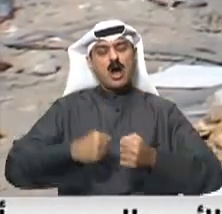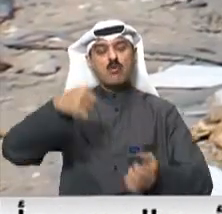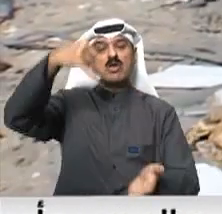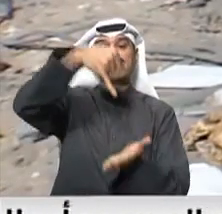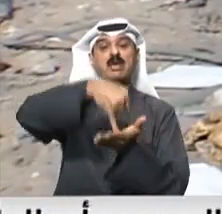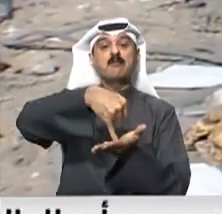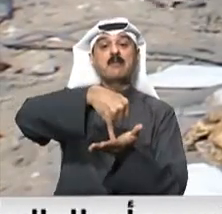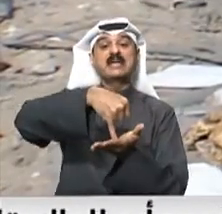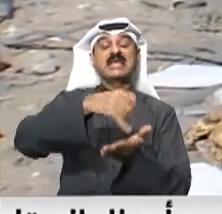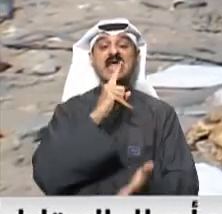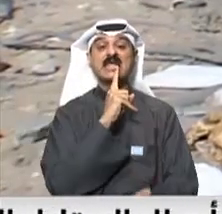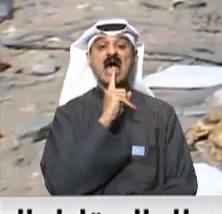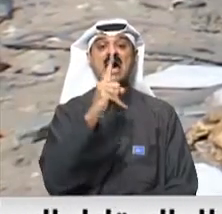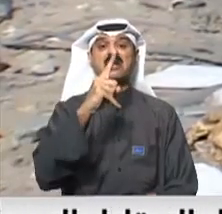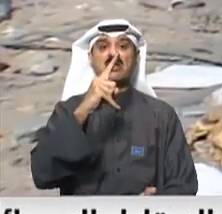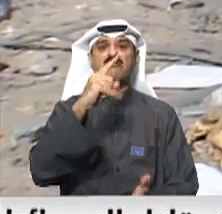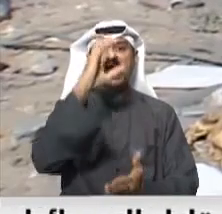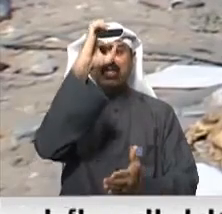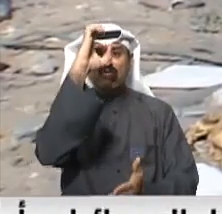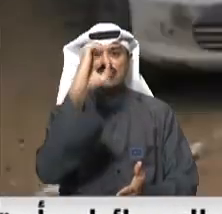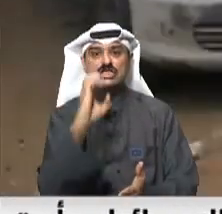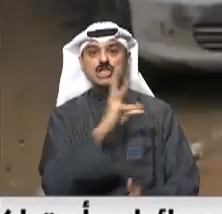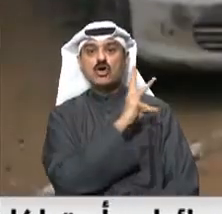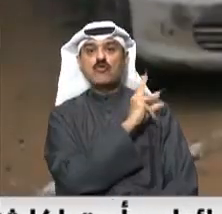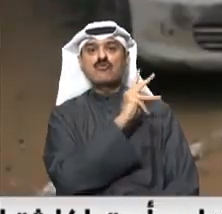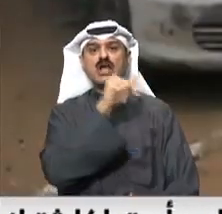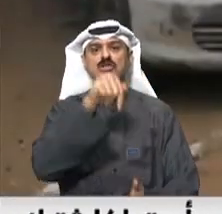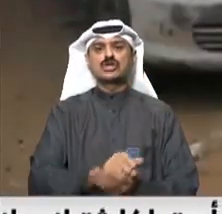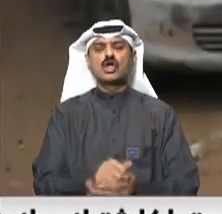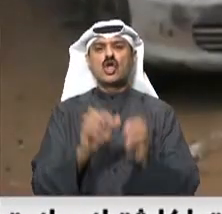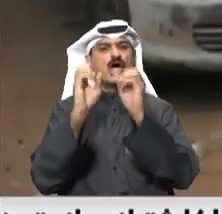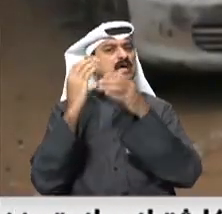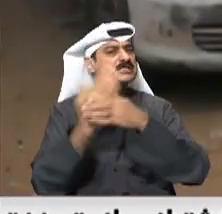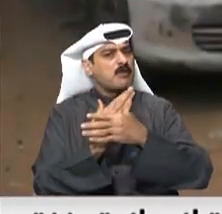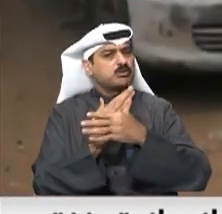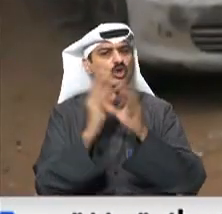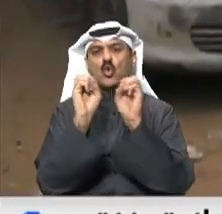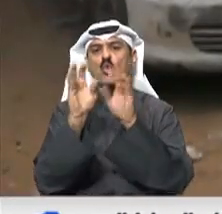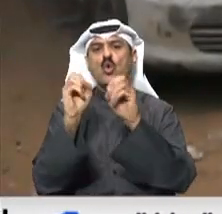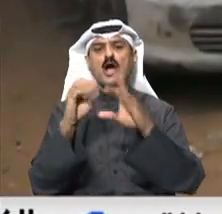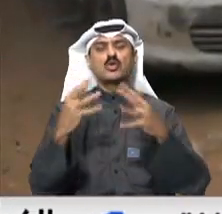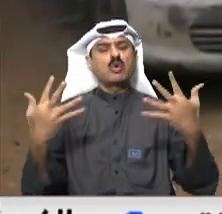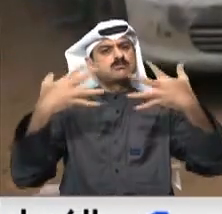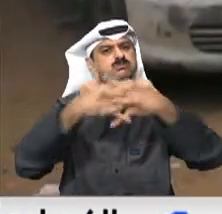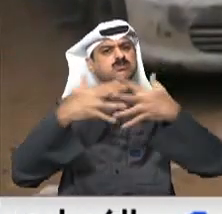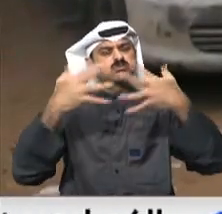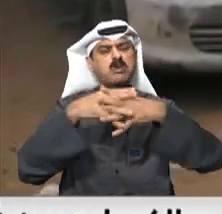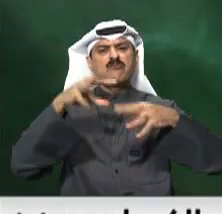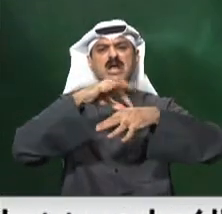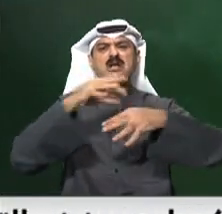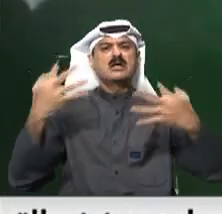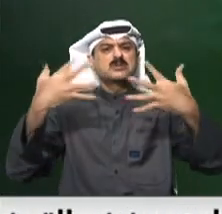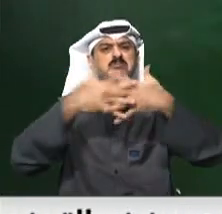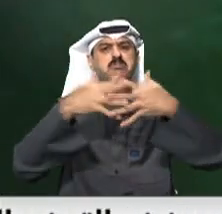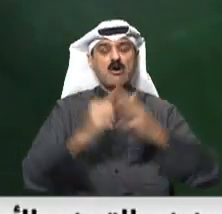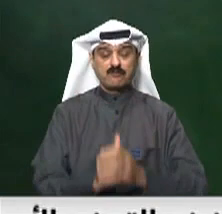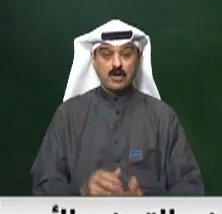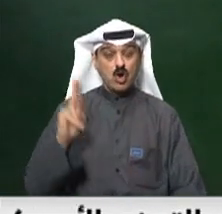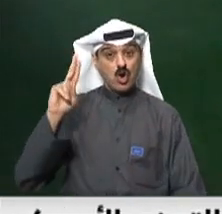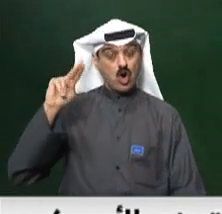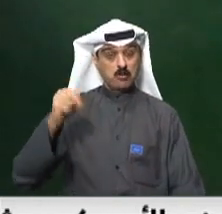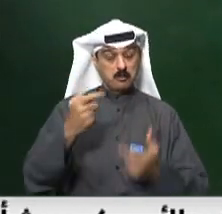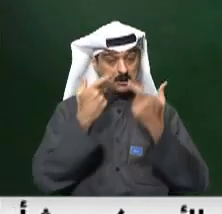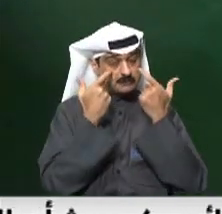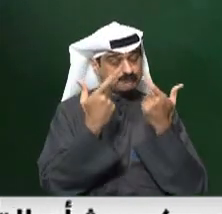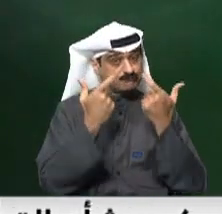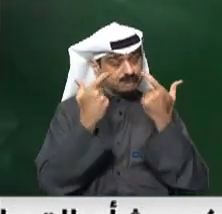رفح المكتظه بالسكان والنازحين وسط تحذيرات ومخاوف دوليه واميه من كارثه